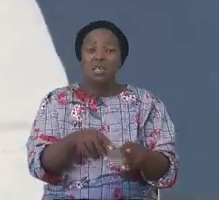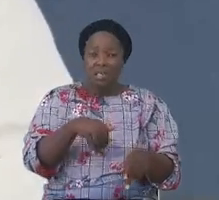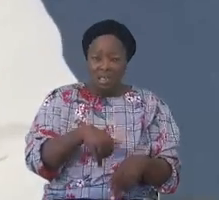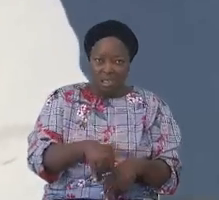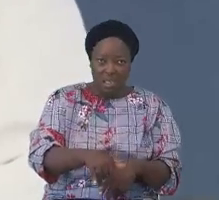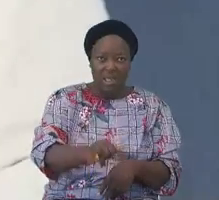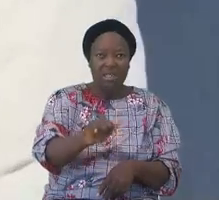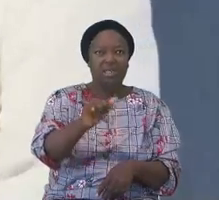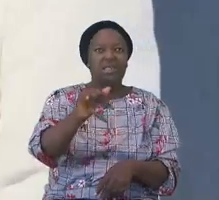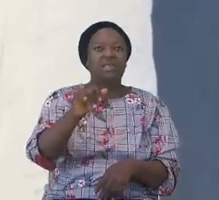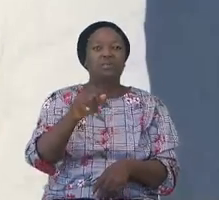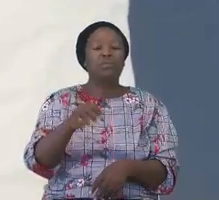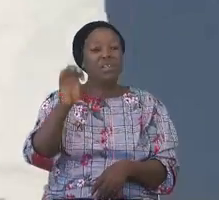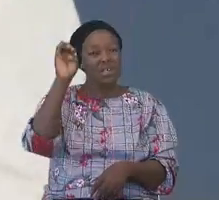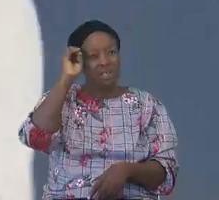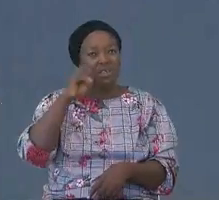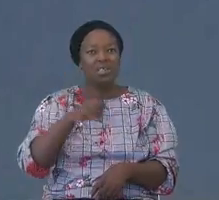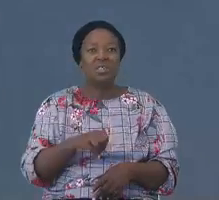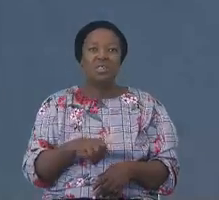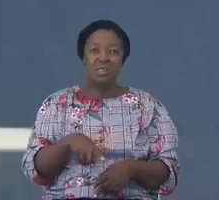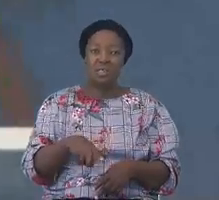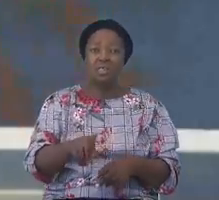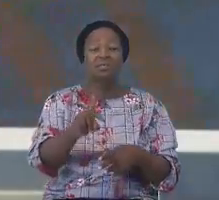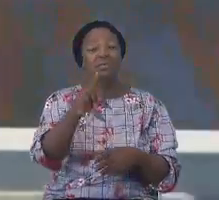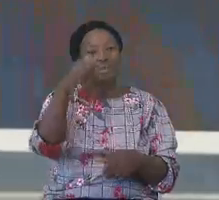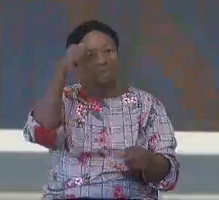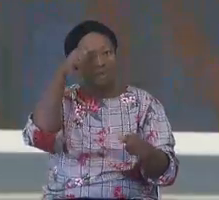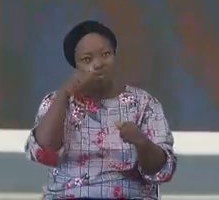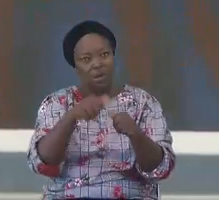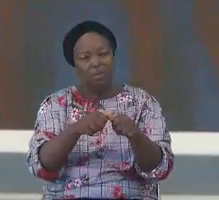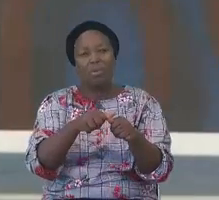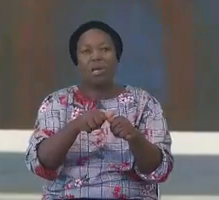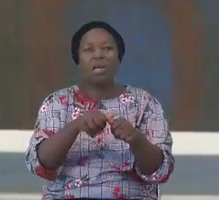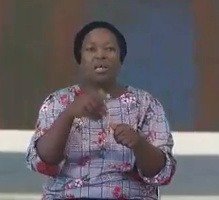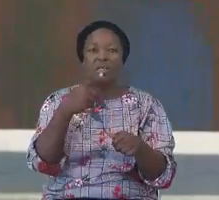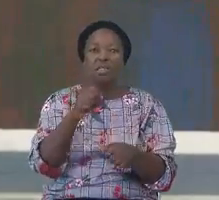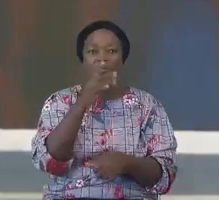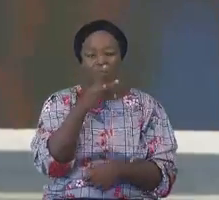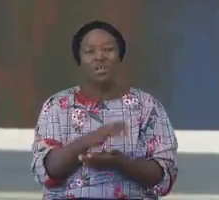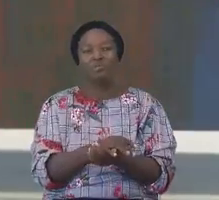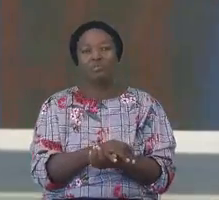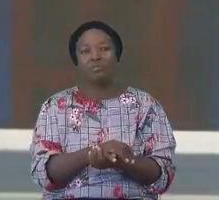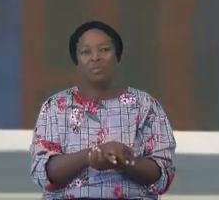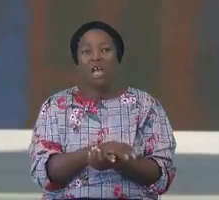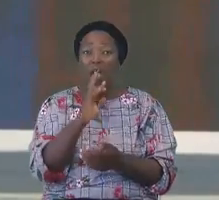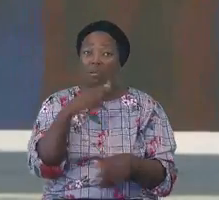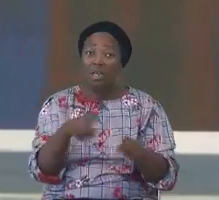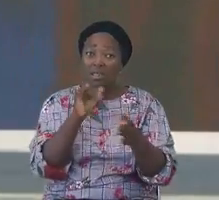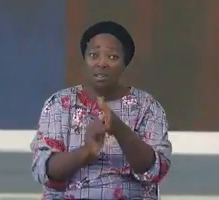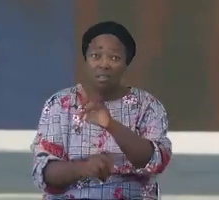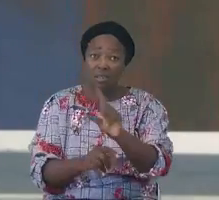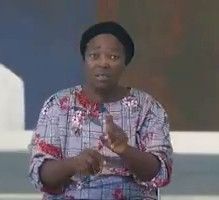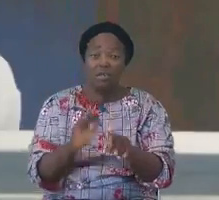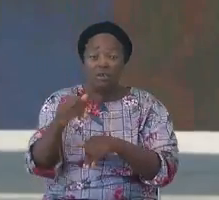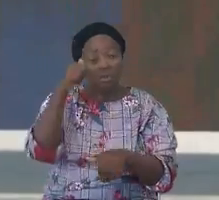une œuvre éternellement importante pour Dieu spirituel. Il s'est souvenu du naturel. Est-ce que tu